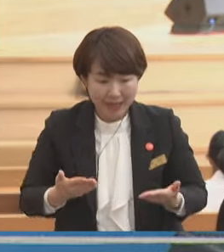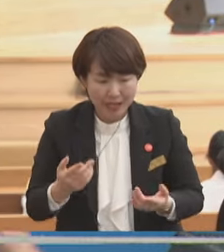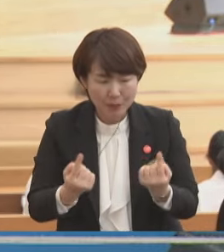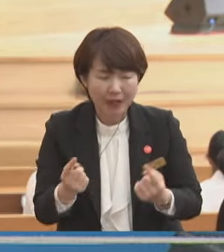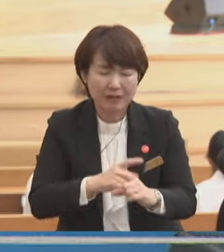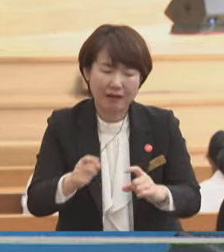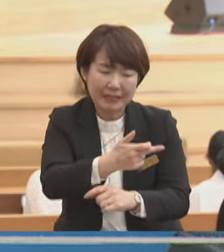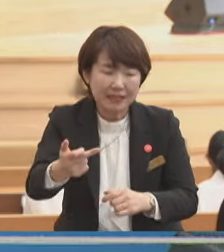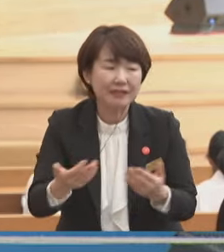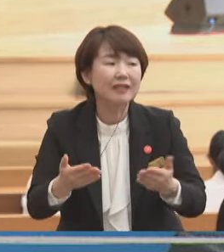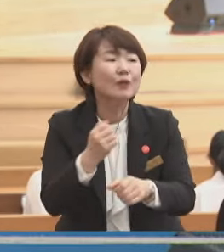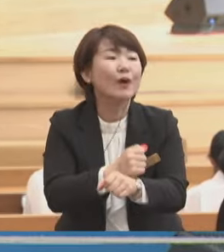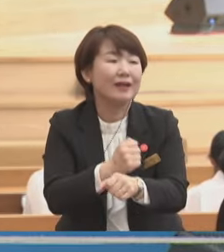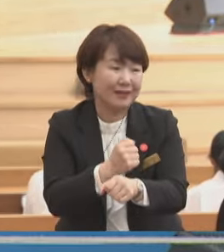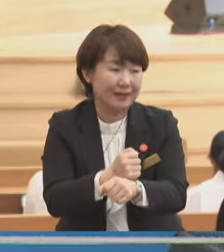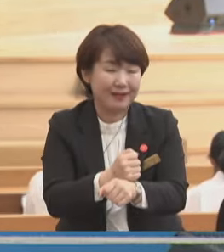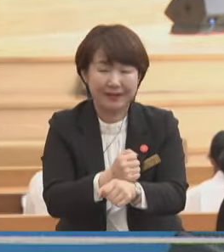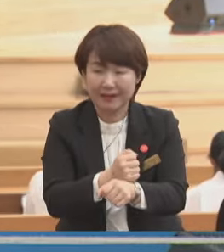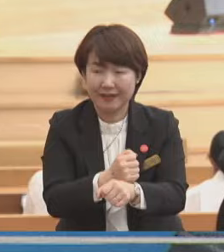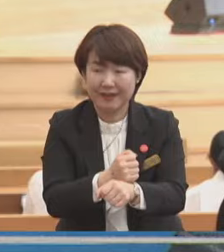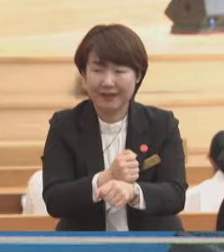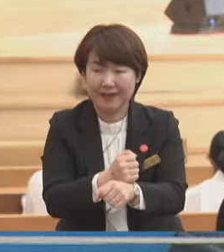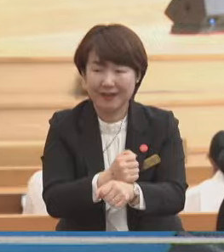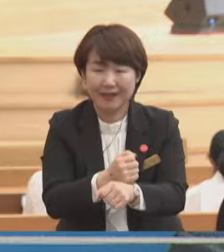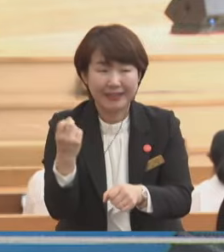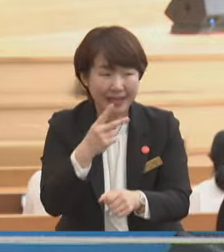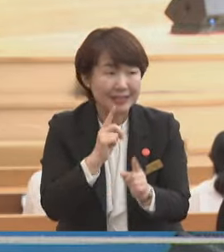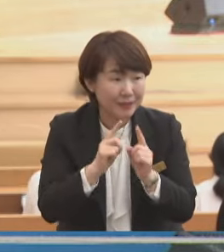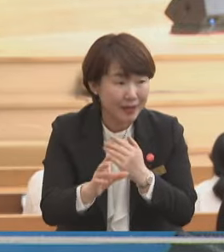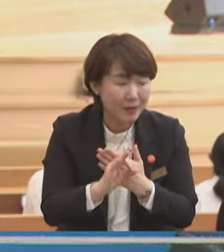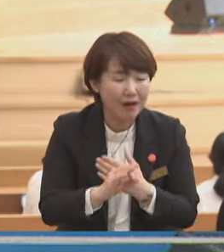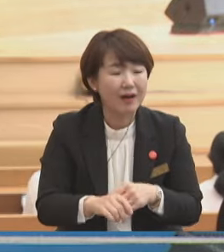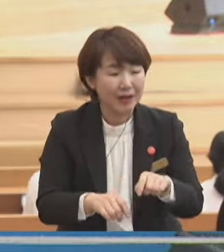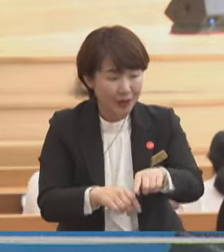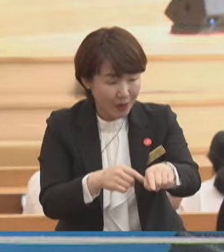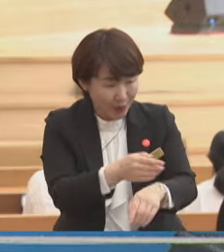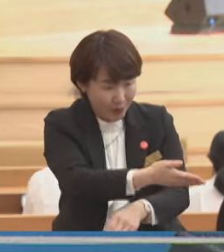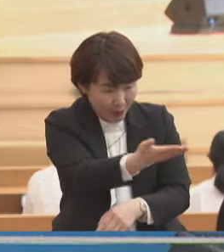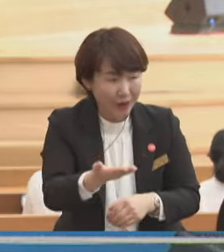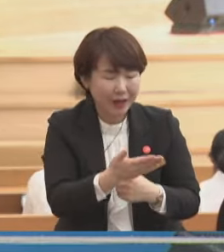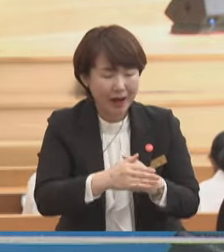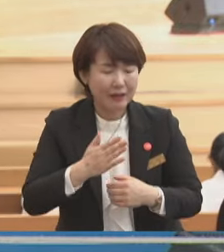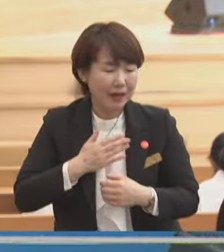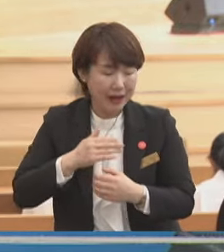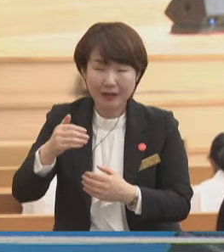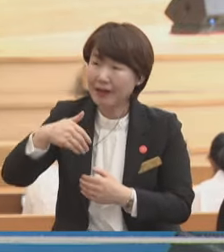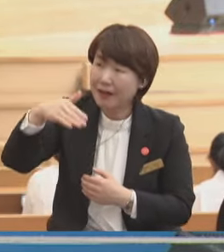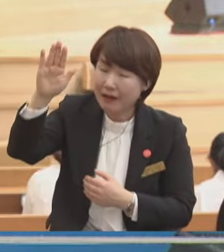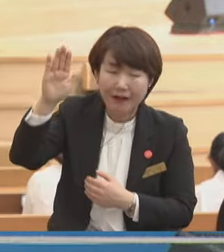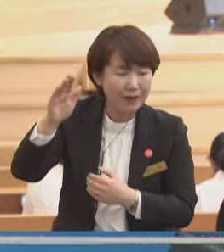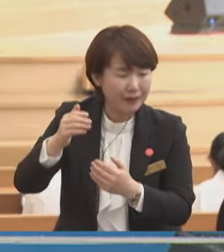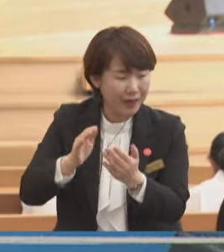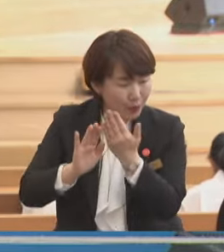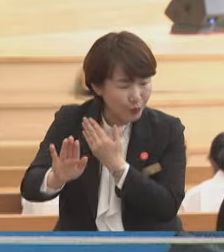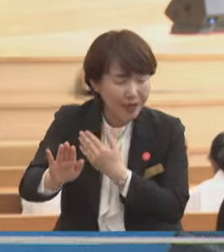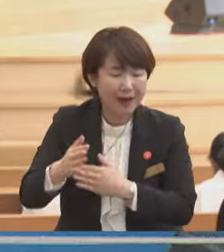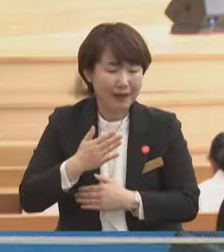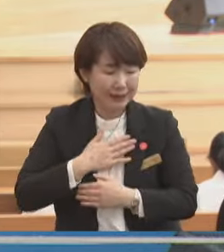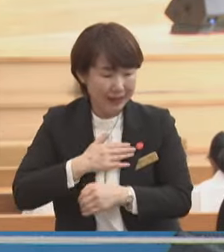하게 될 거 다시 말하면 너희들 너희들 내가 떠나고 나면 내가 하는